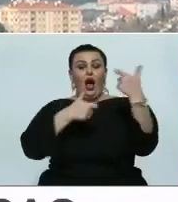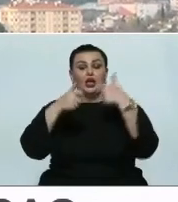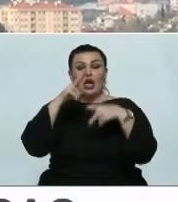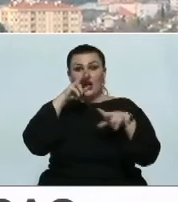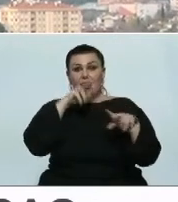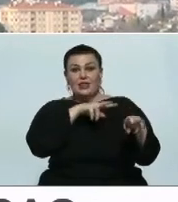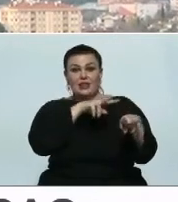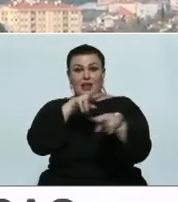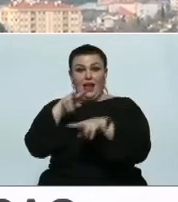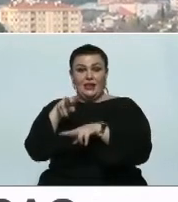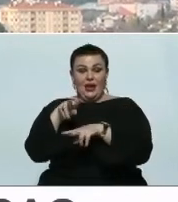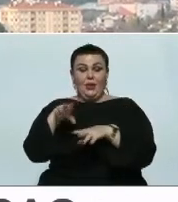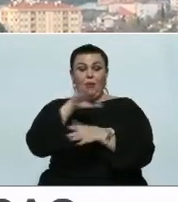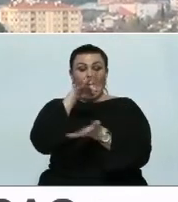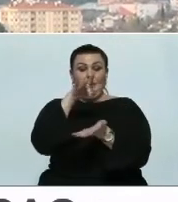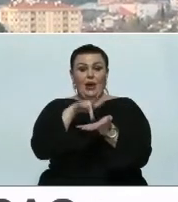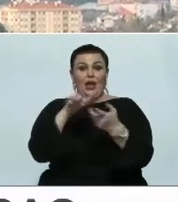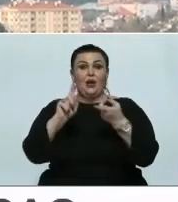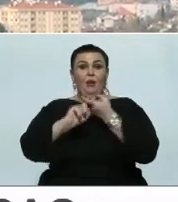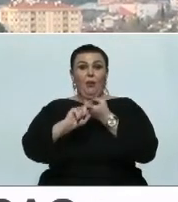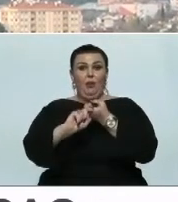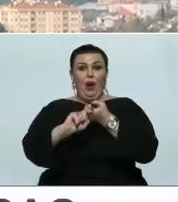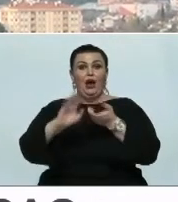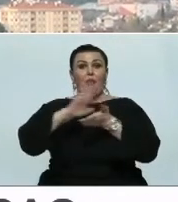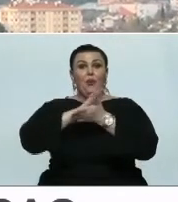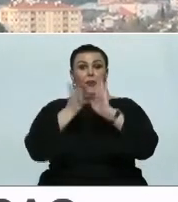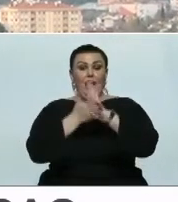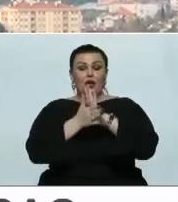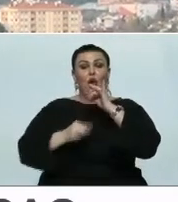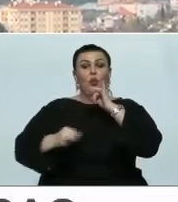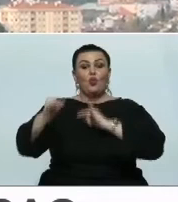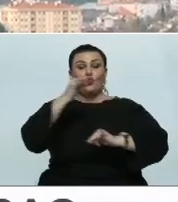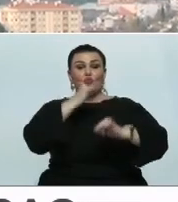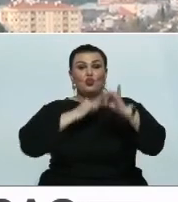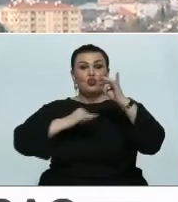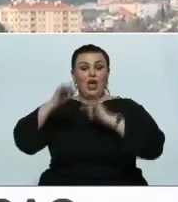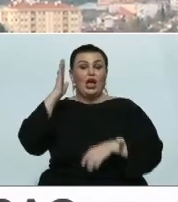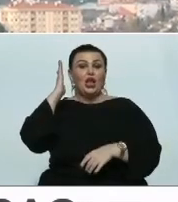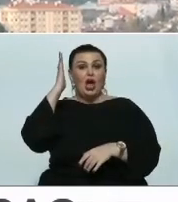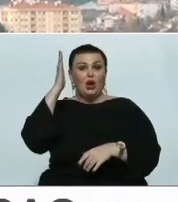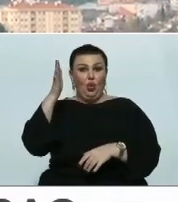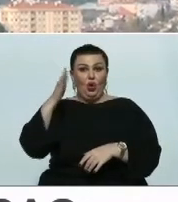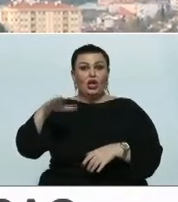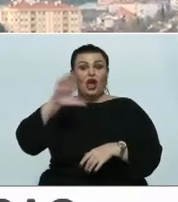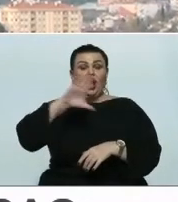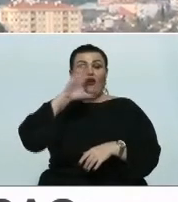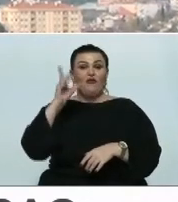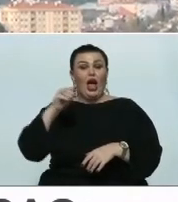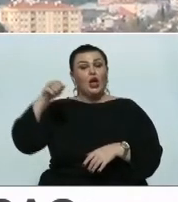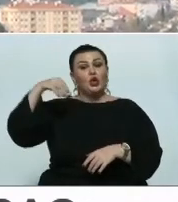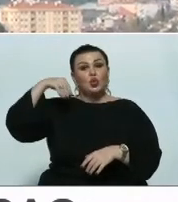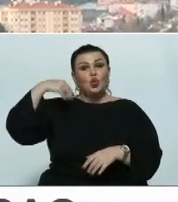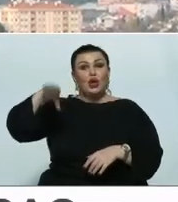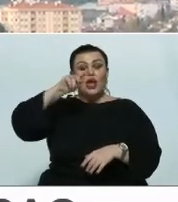nezaret merkeziyle bağlı birçok meseleler de müzakere edilecek ve Türkiye